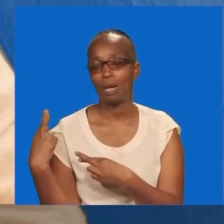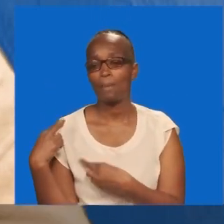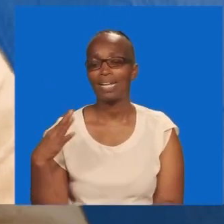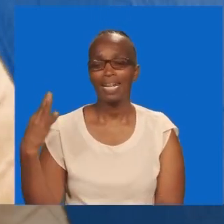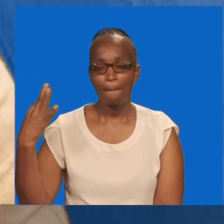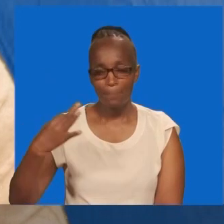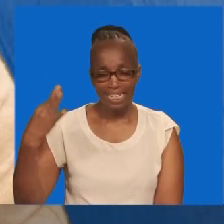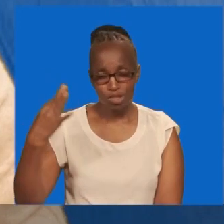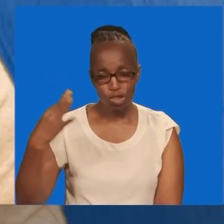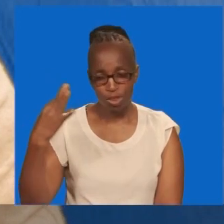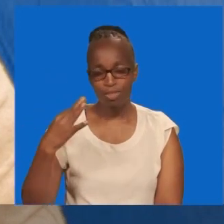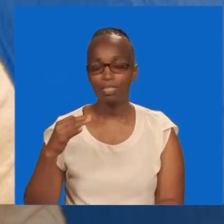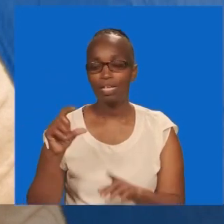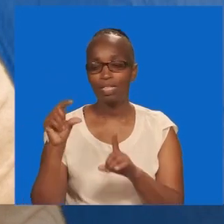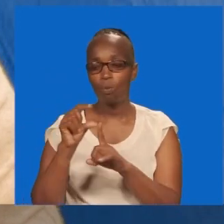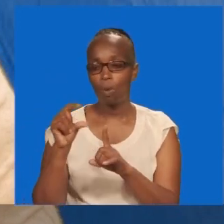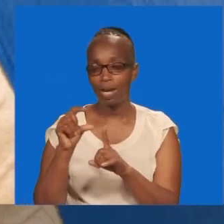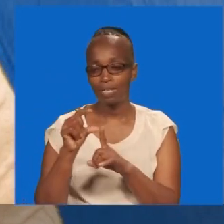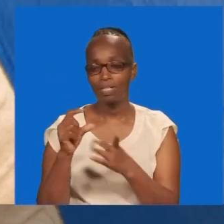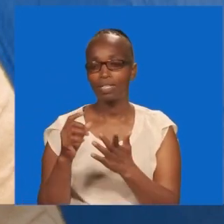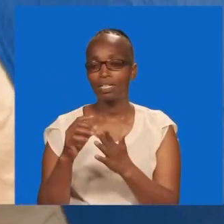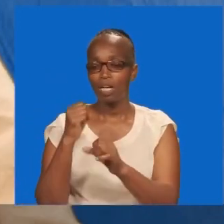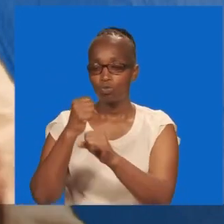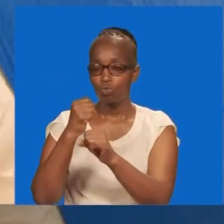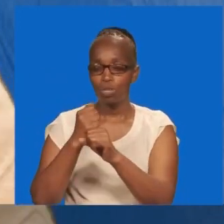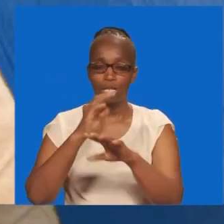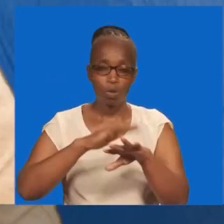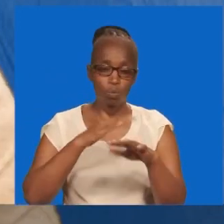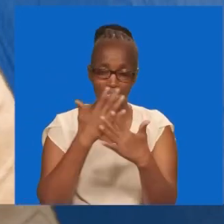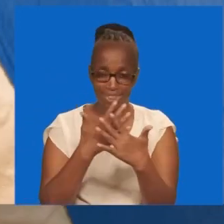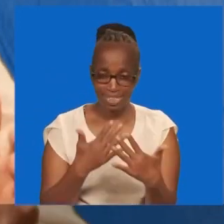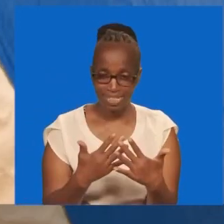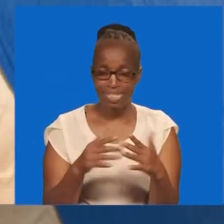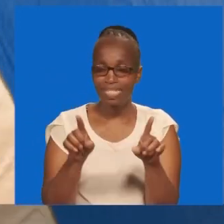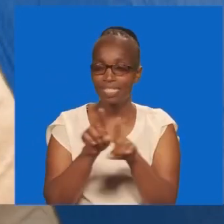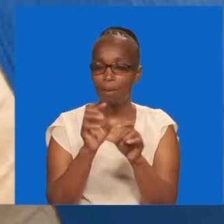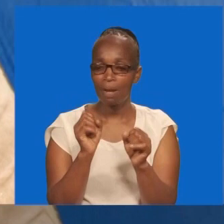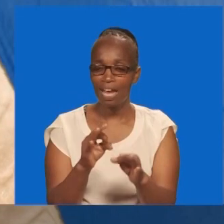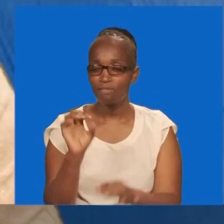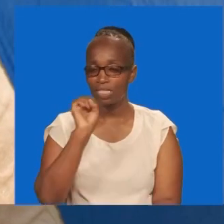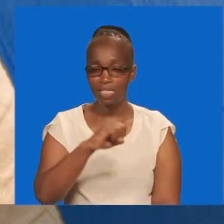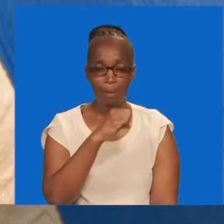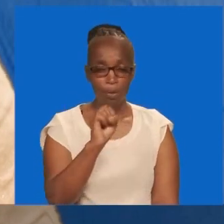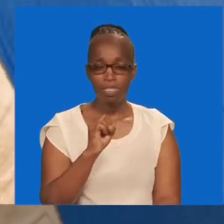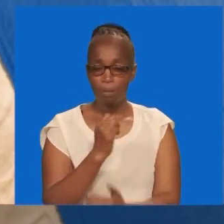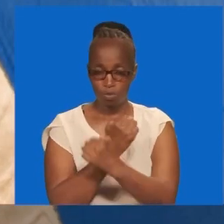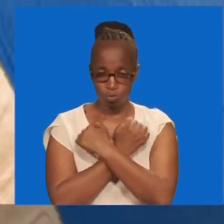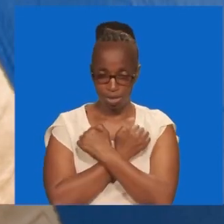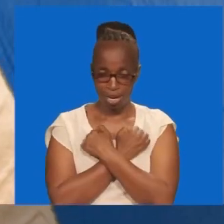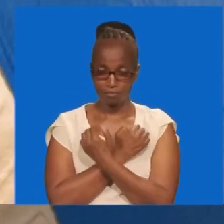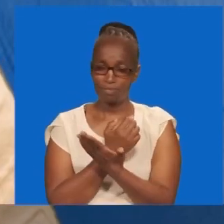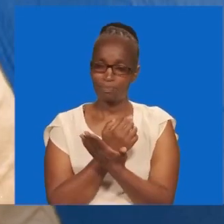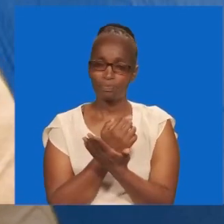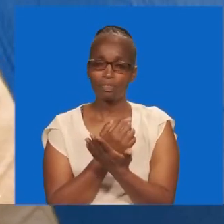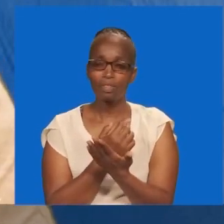jukumu letu, kuhubiri upendo. Wapende tu, watendee mema hata kama